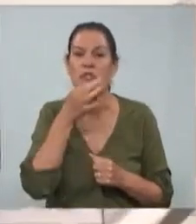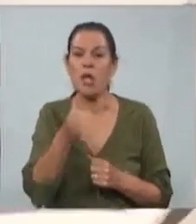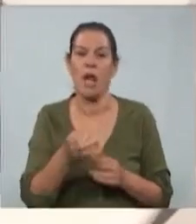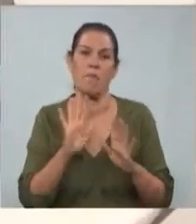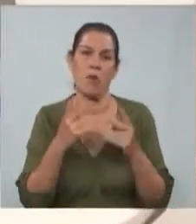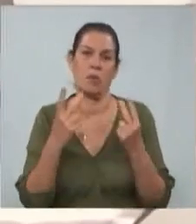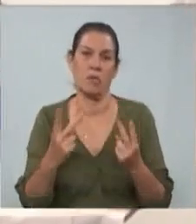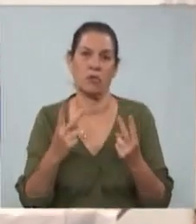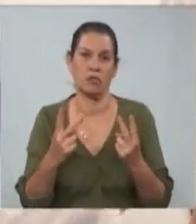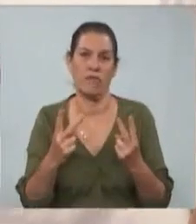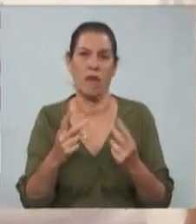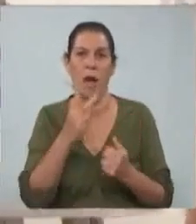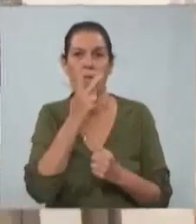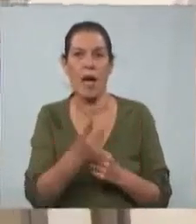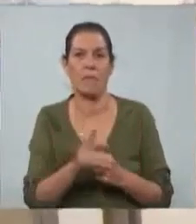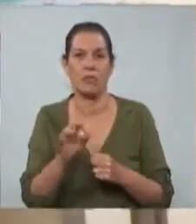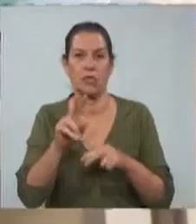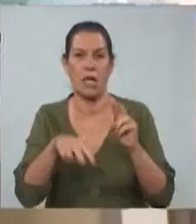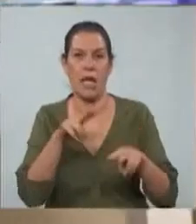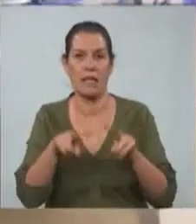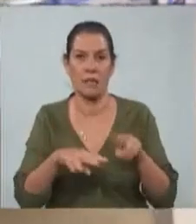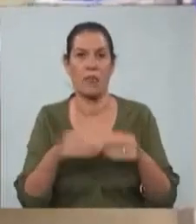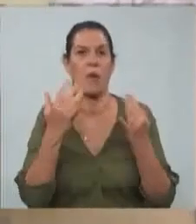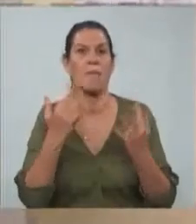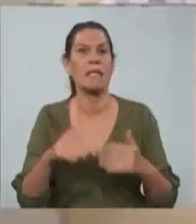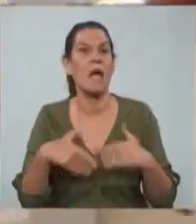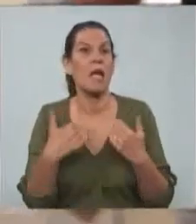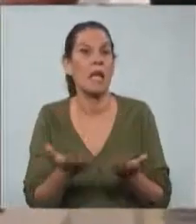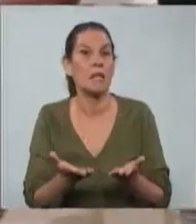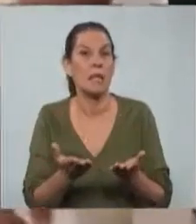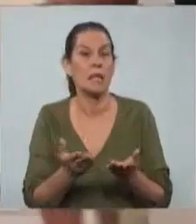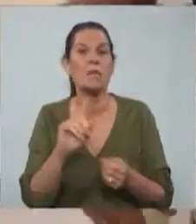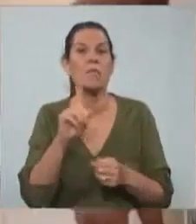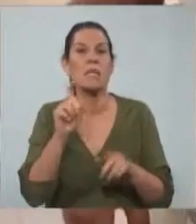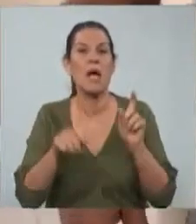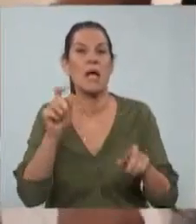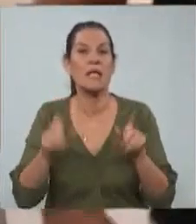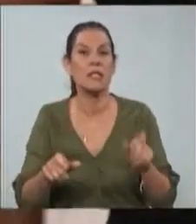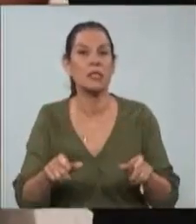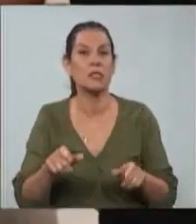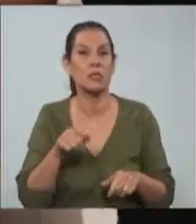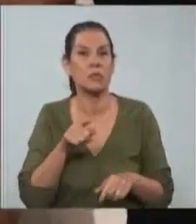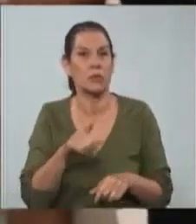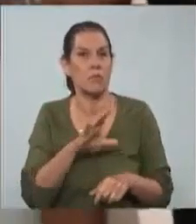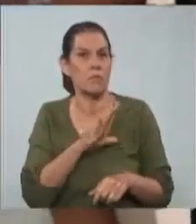בהיבט של טיפול. מתי לתת אותו? מי האנשים שהם בסיכון לפתח את המחלה?